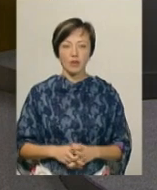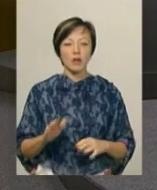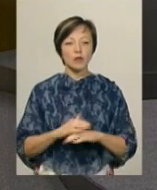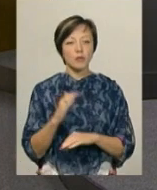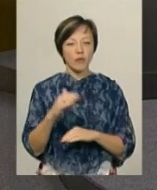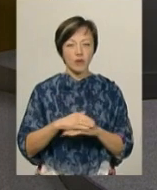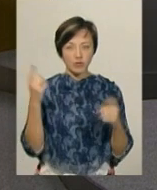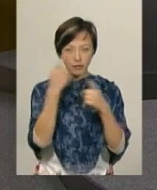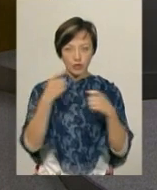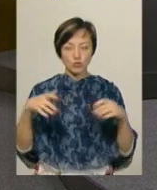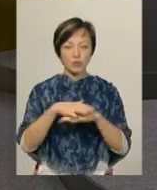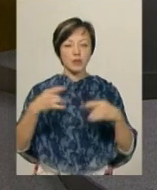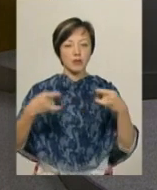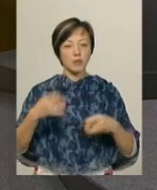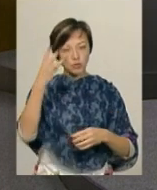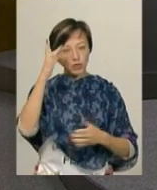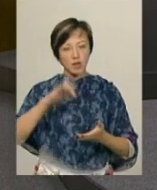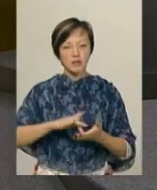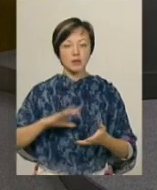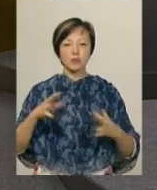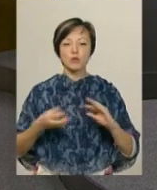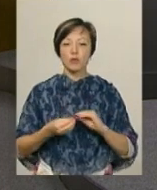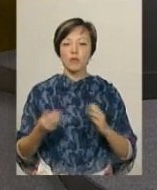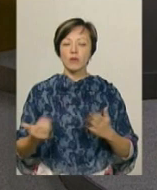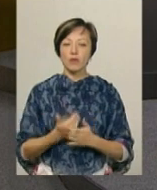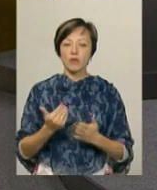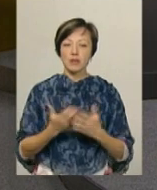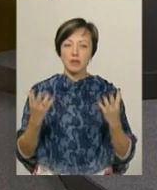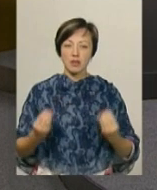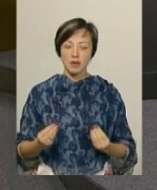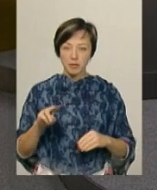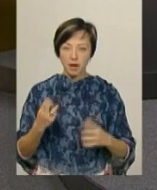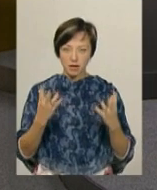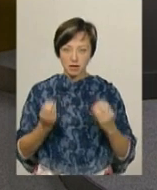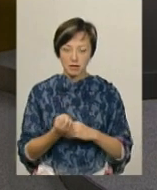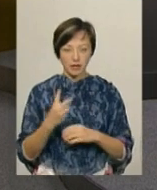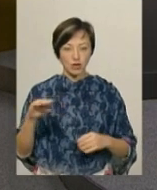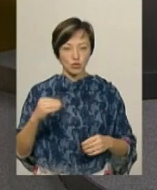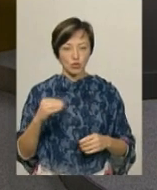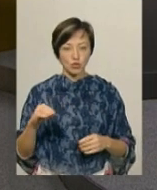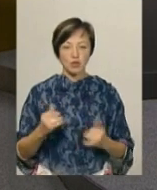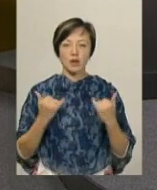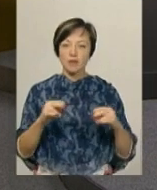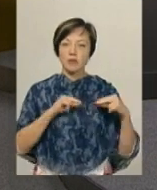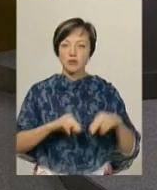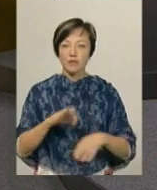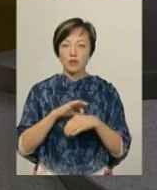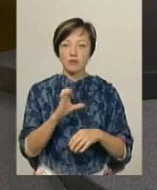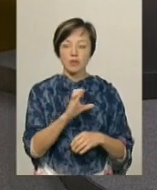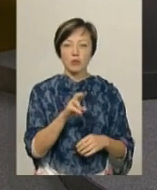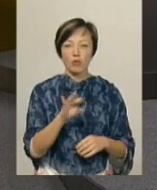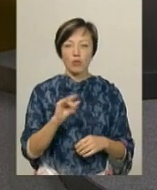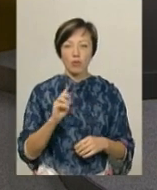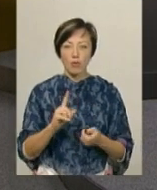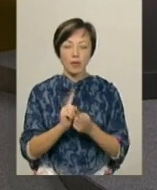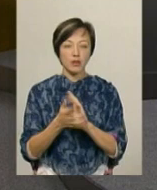Доброго вечора. В ефірі Суспільного телебачення «Поділля-Центр». Підсумковий інформаційний випуск п'ятниці, 12 жовтня. Для вас працюють ведуча Світлана